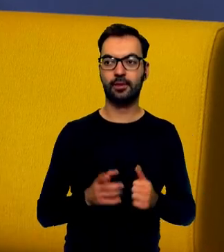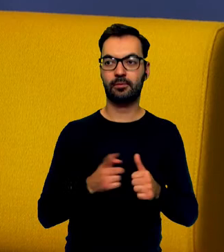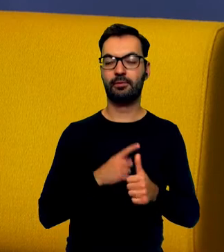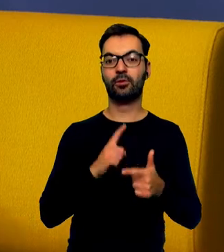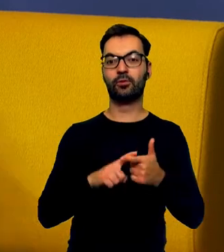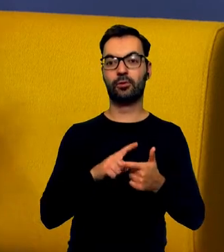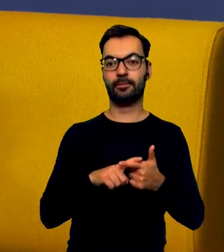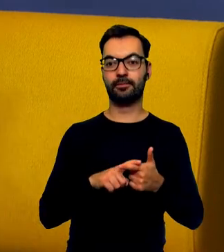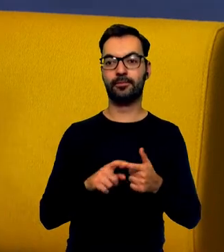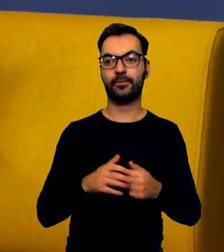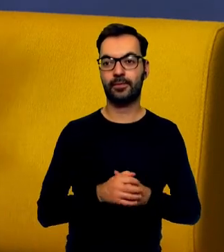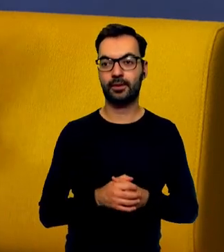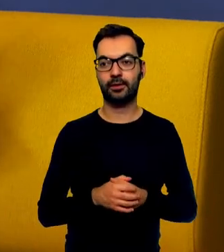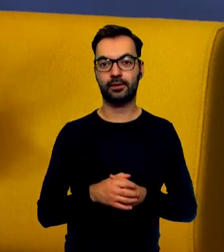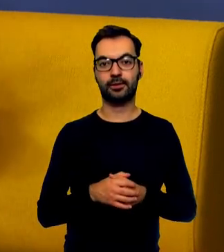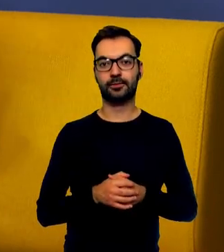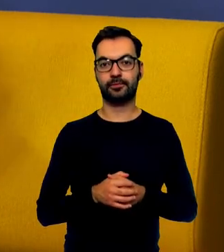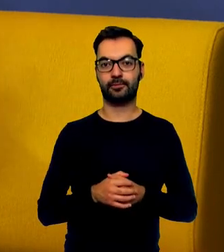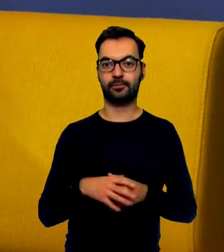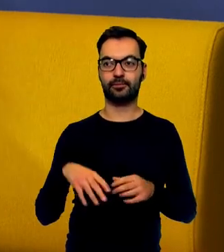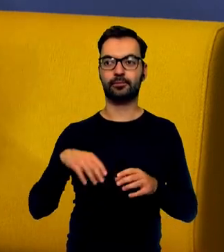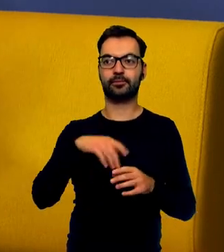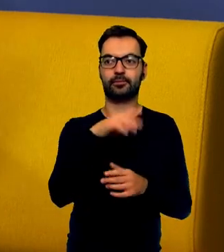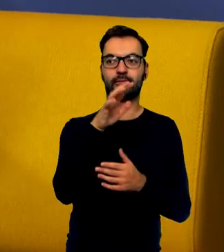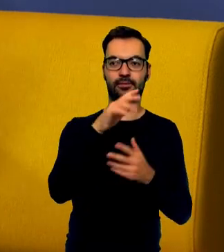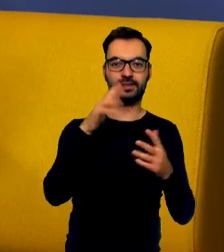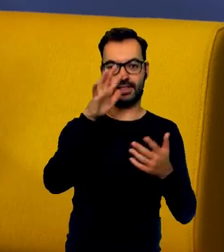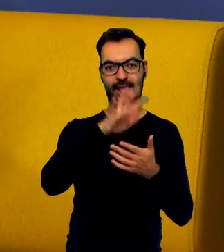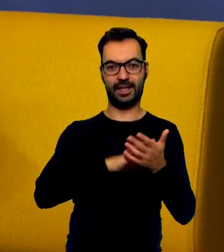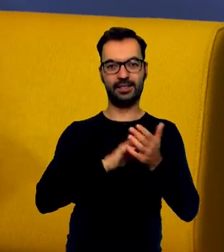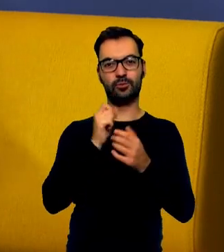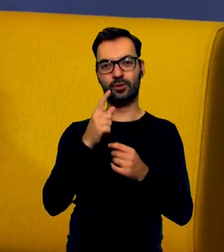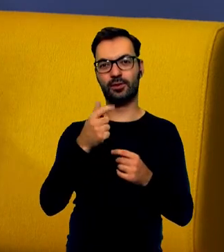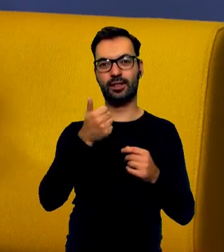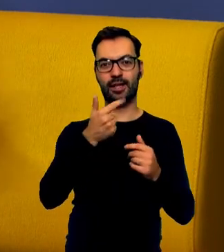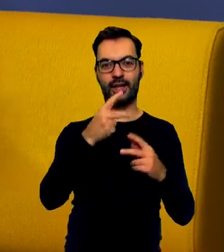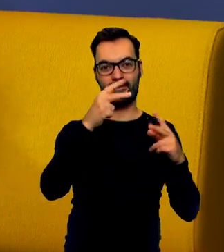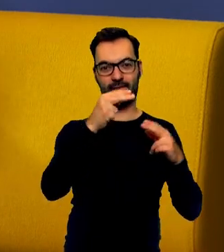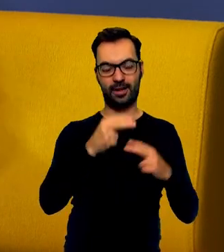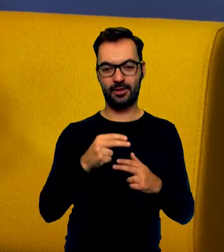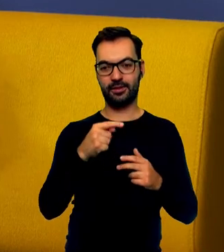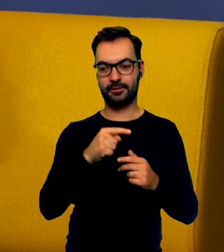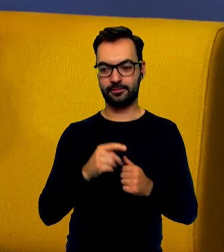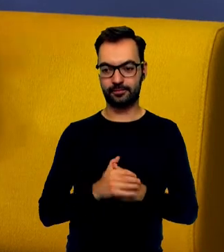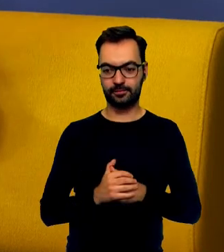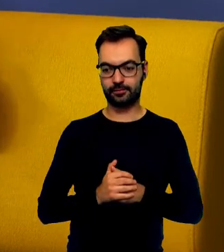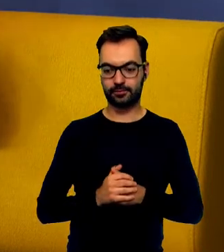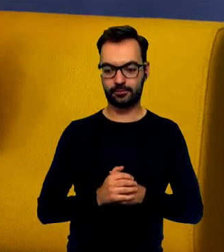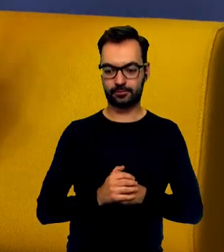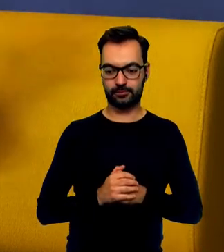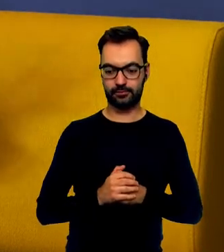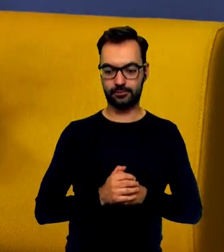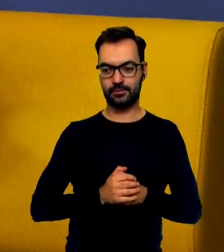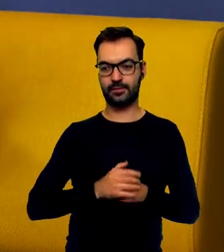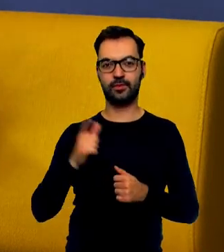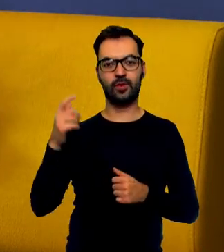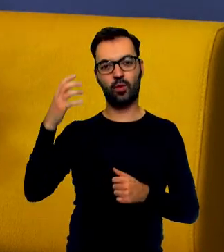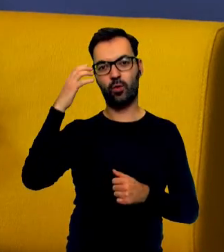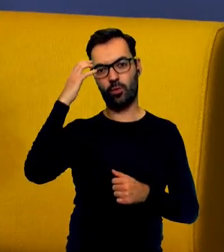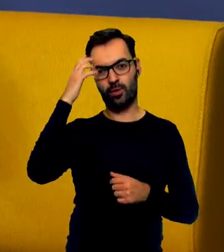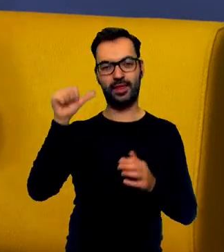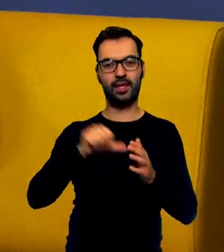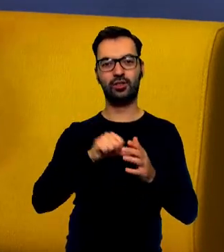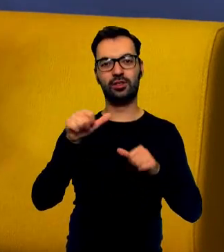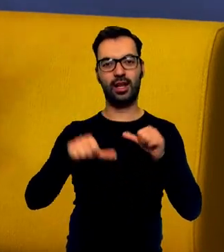rzecz. Druga rzecz jest taka, że tam jest kilka takich fragmentów w tym tekście, gdzie właśnie to tysiącletnie